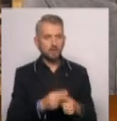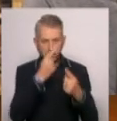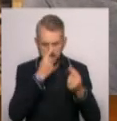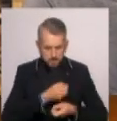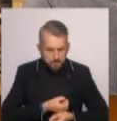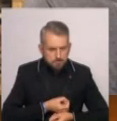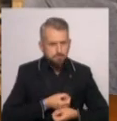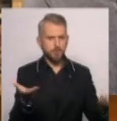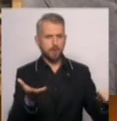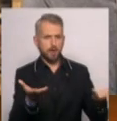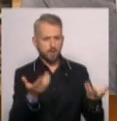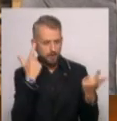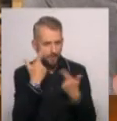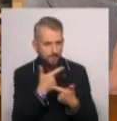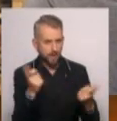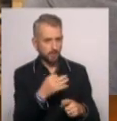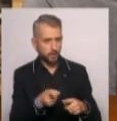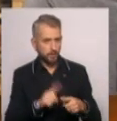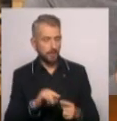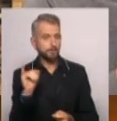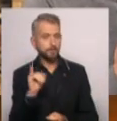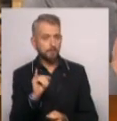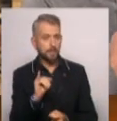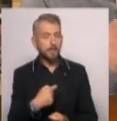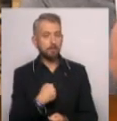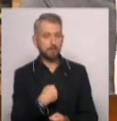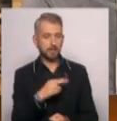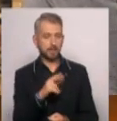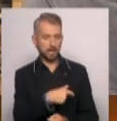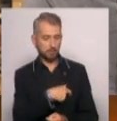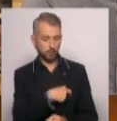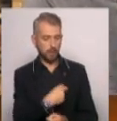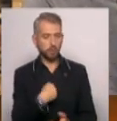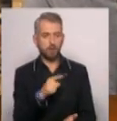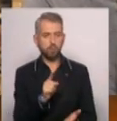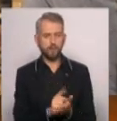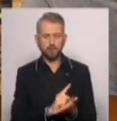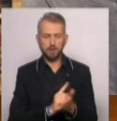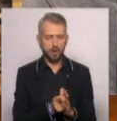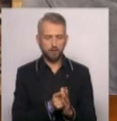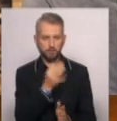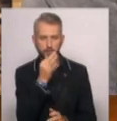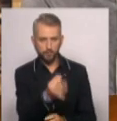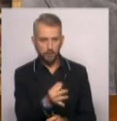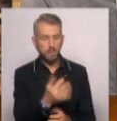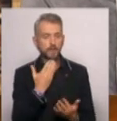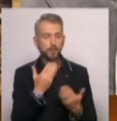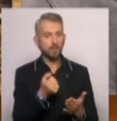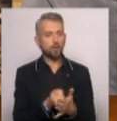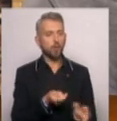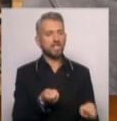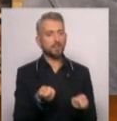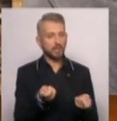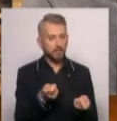площину, заявляти про це. І відповідно мені як депутату я повинен негайно відреагувати, звернутися до керівництва